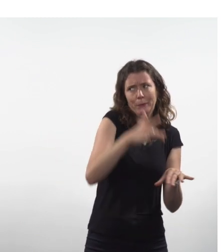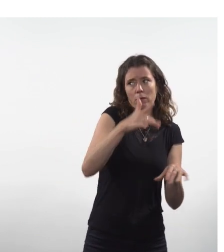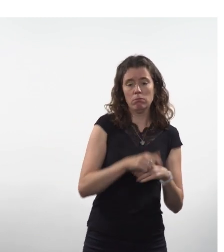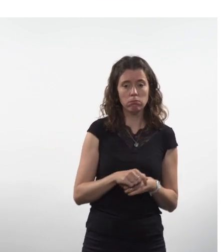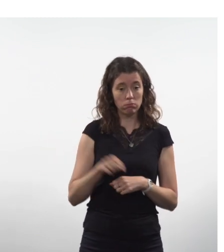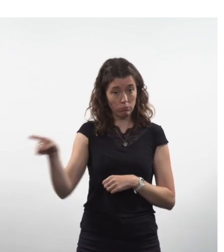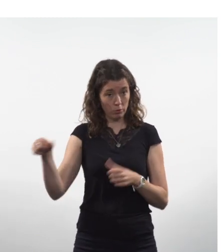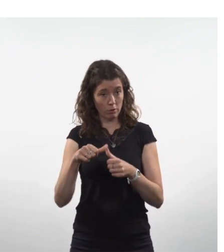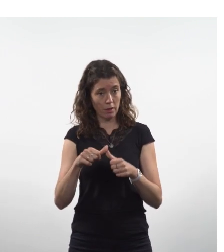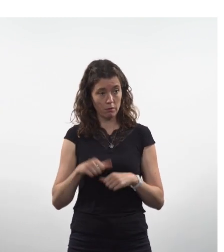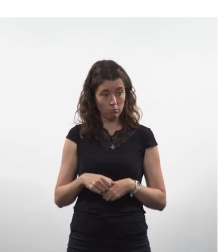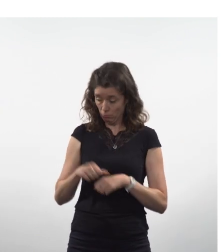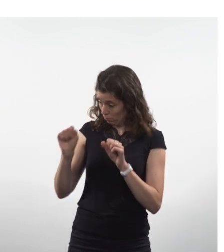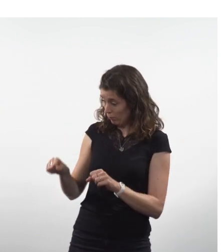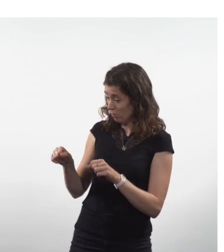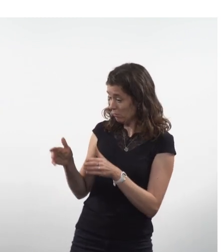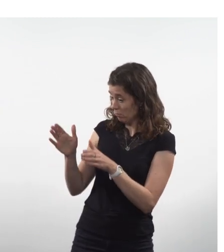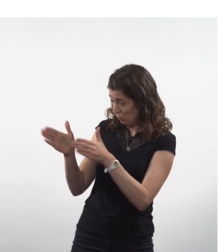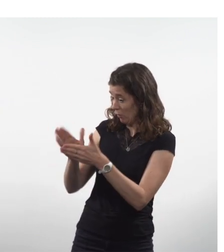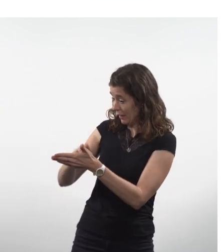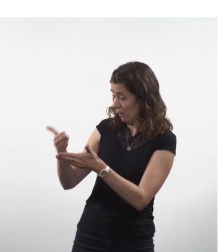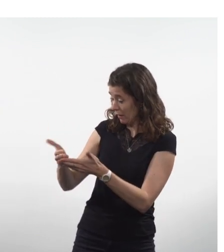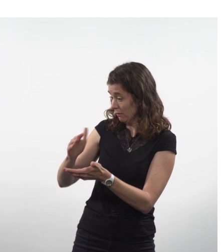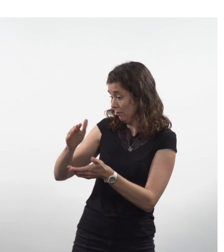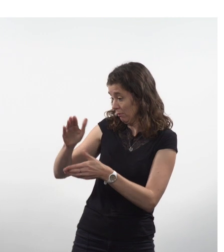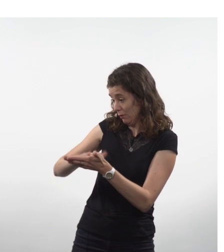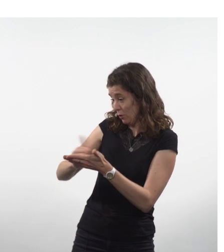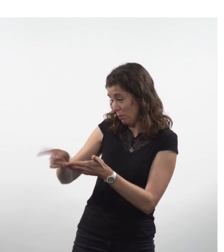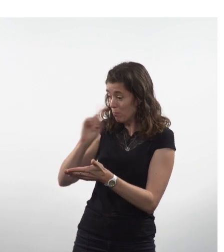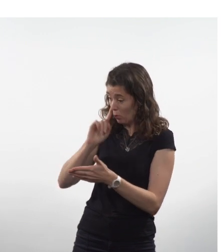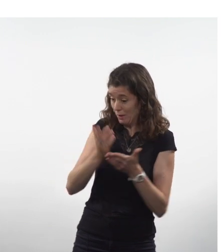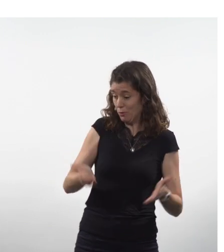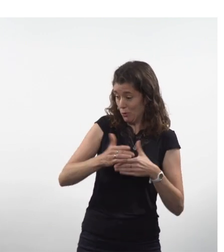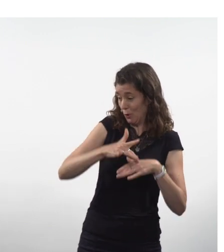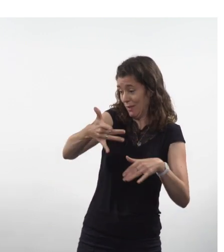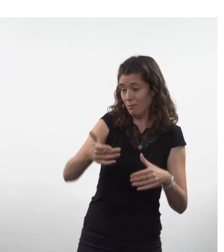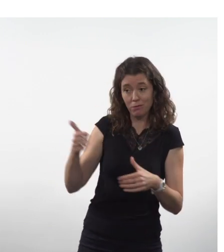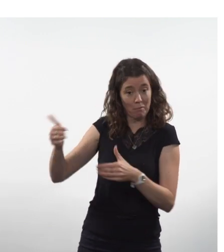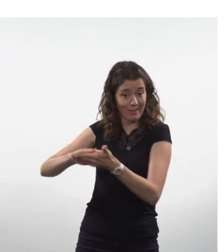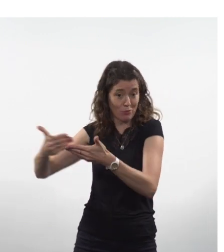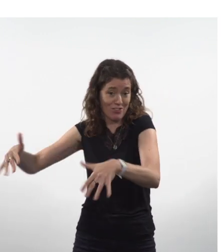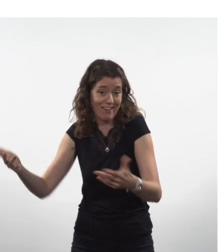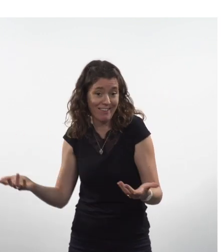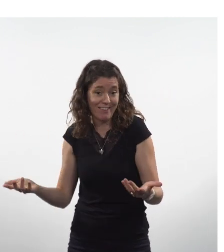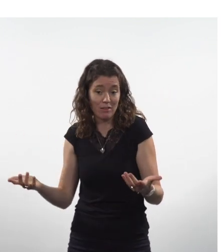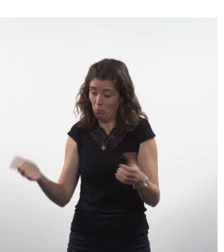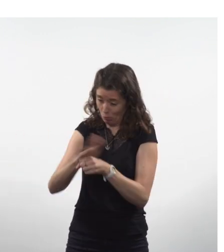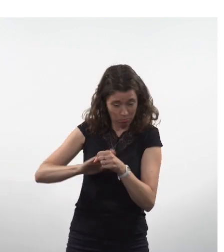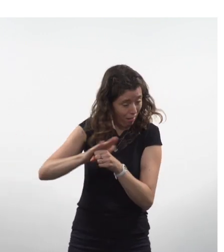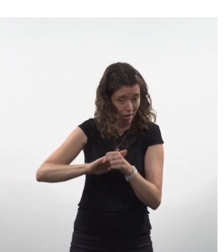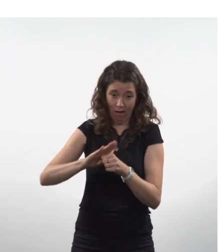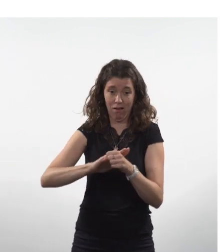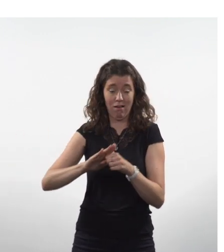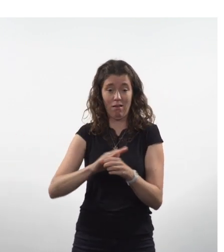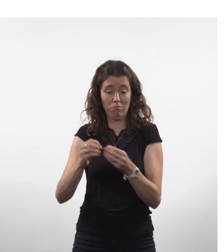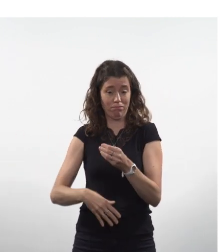l'interprète traduit, est-ce qu'on peut demander à l'interprète de ne pas traduire ce que je vais dire parce que c'est un petit peu délicat. Donc c'est vraiment une exhaustivité